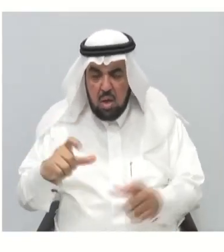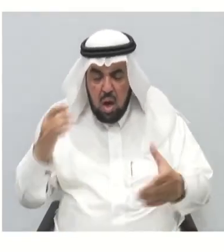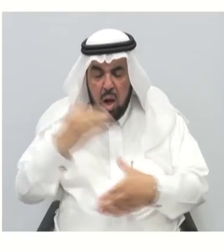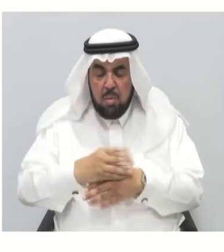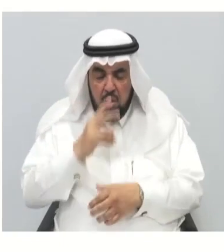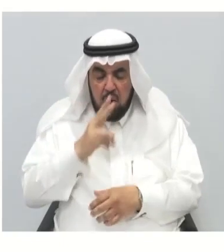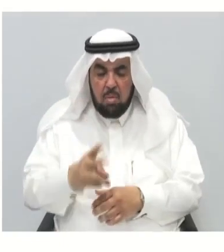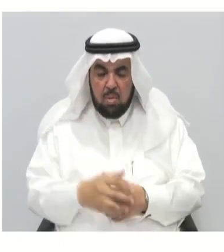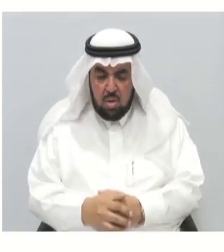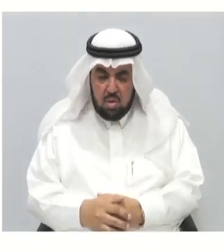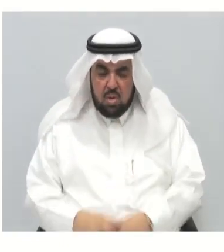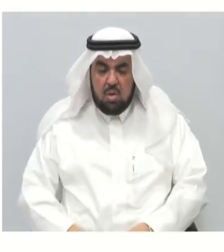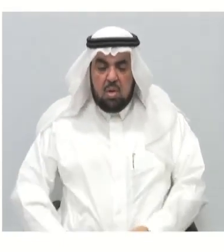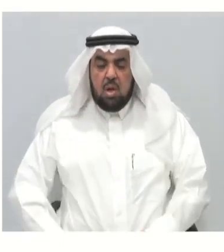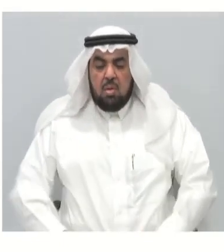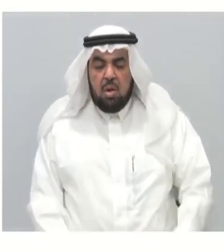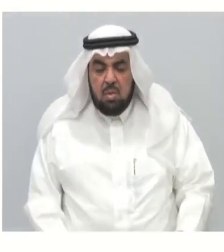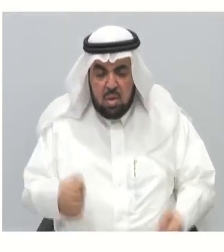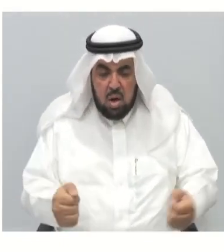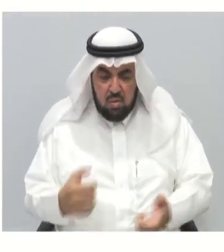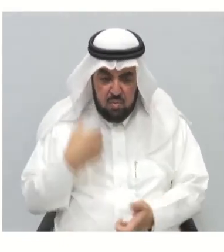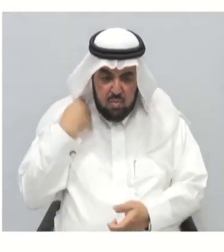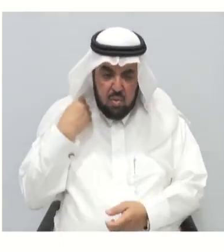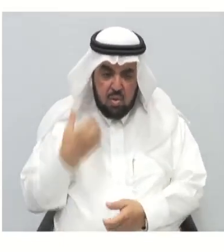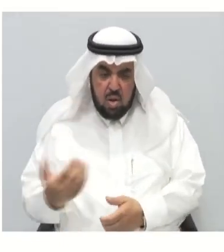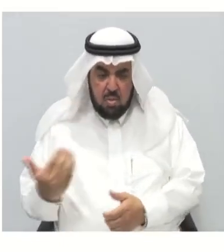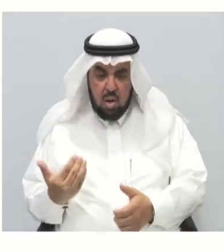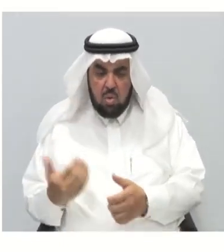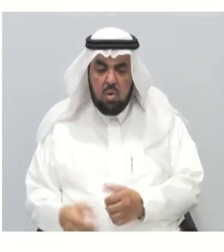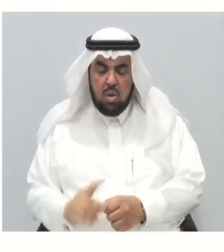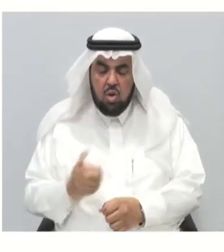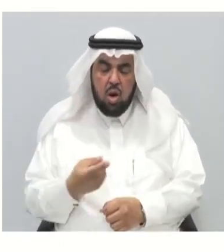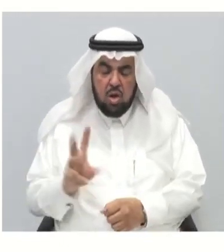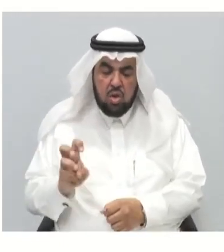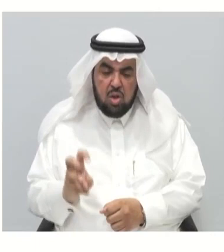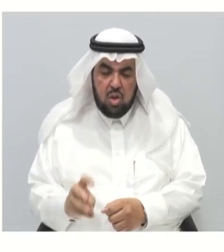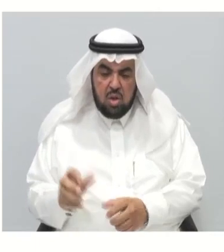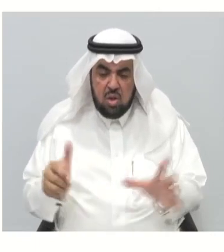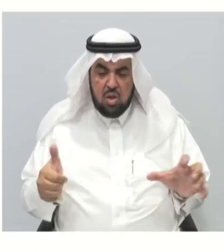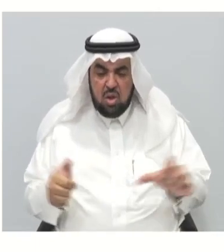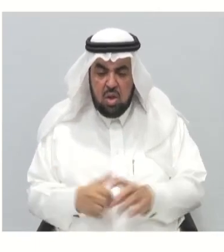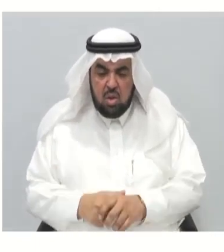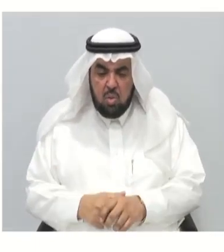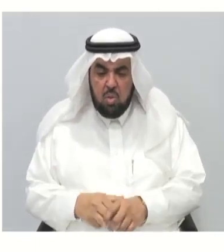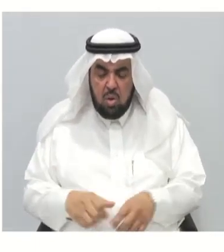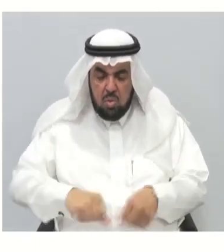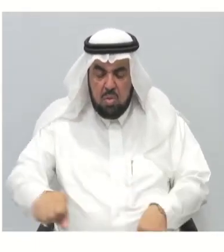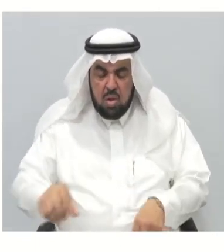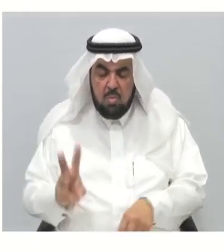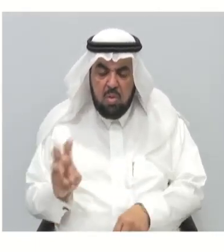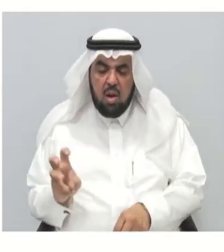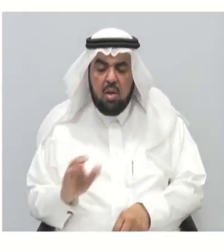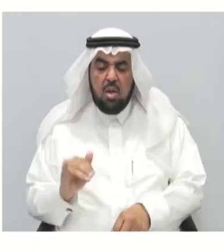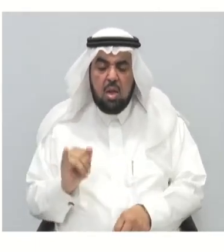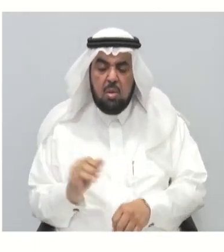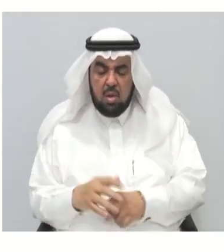امامك نلاحظ ان اللبنا هي درايف باكورد سبيد 60 والديستن سنتيمتر